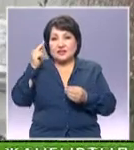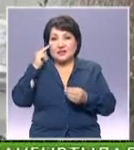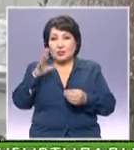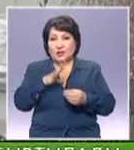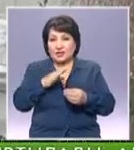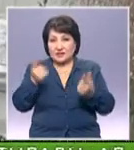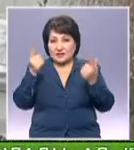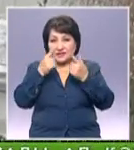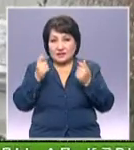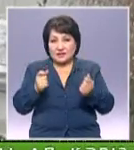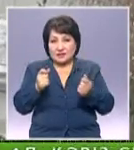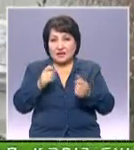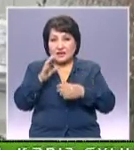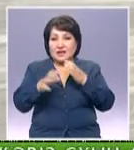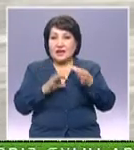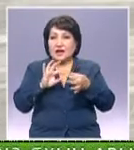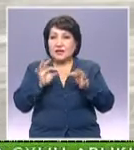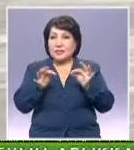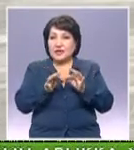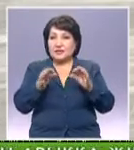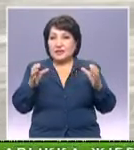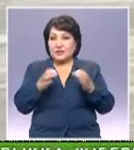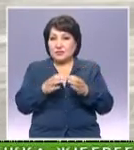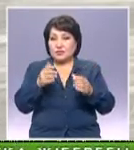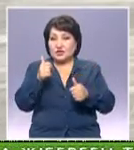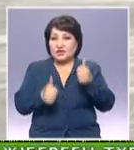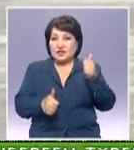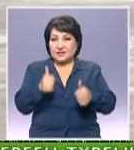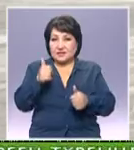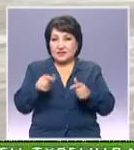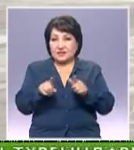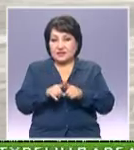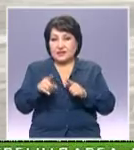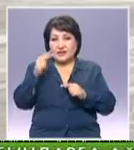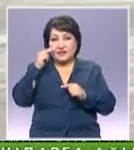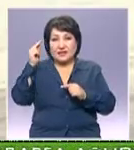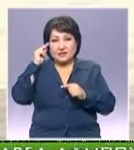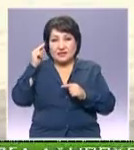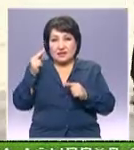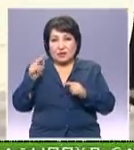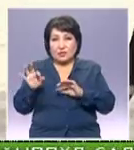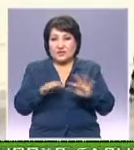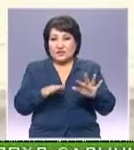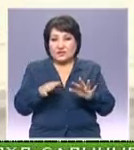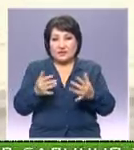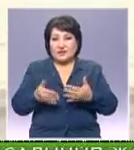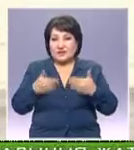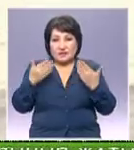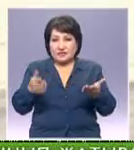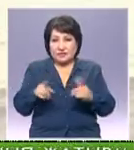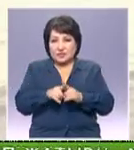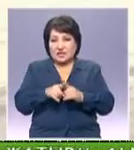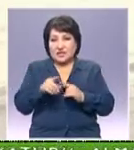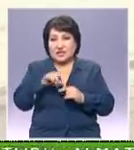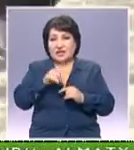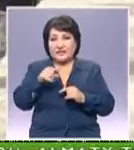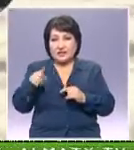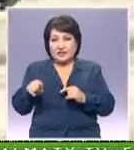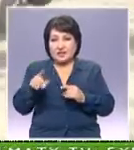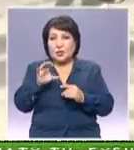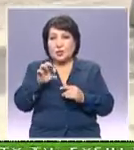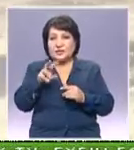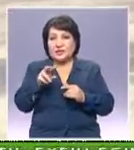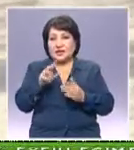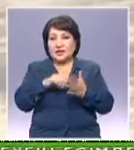халықаралық олимпиада комитеті бұл жолғы жарысты қайтадан аспан асты елінде өтуін құптай қоймайды. Норвегияның Осло қаласы елдегі экономикалық ахуалға